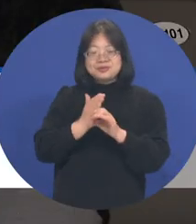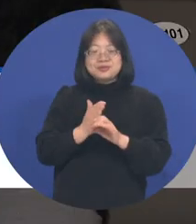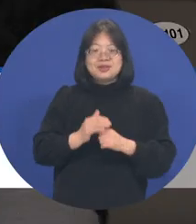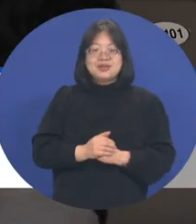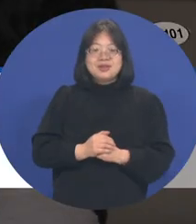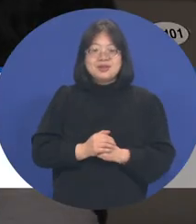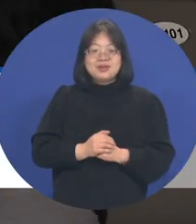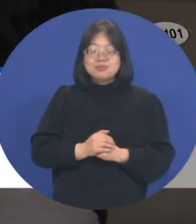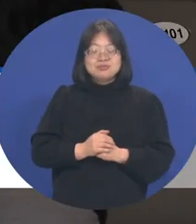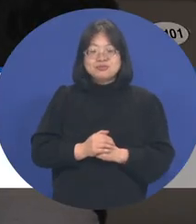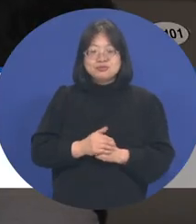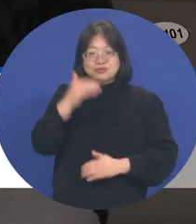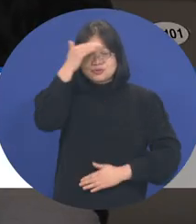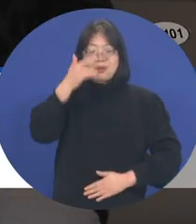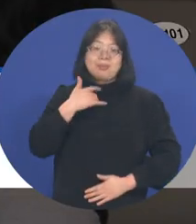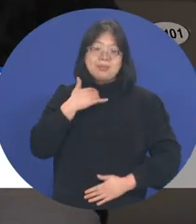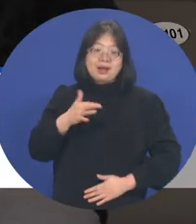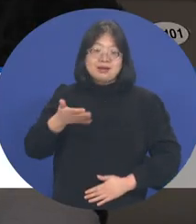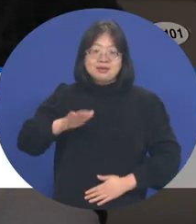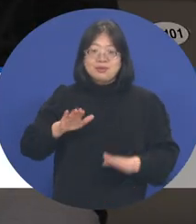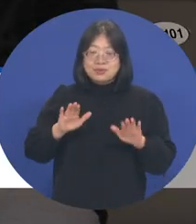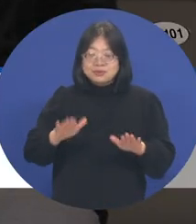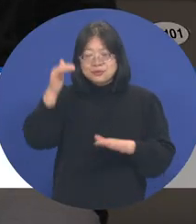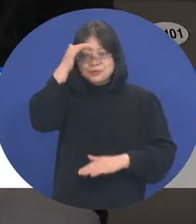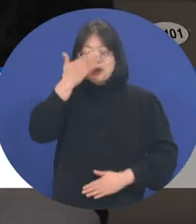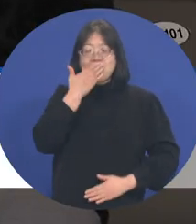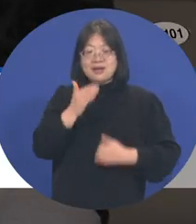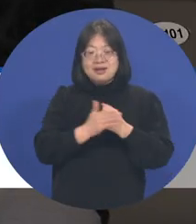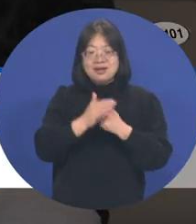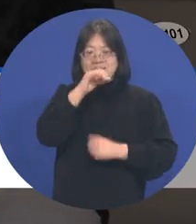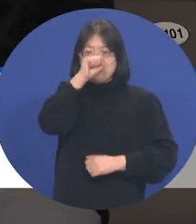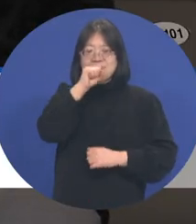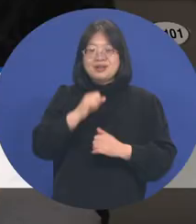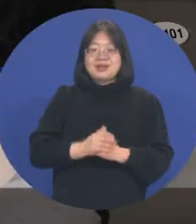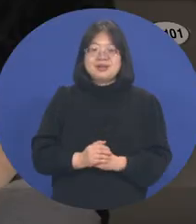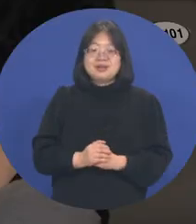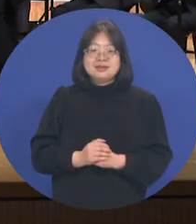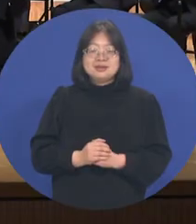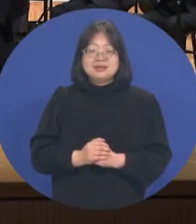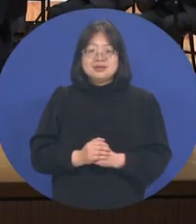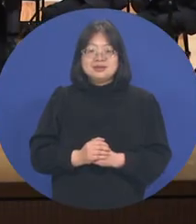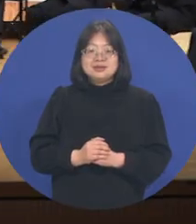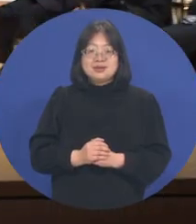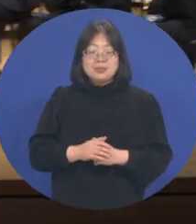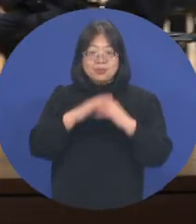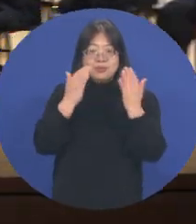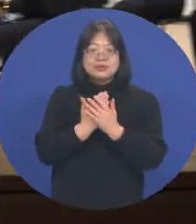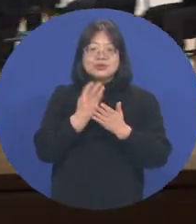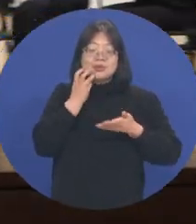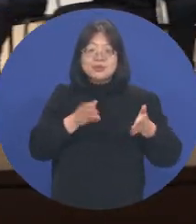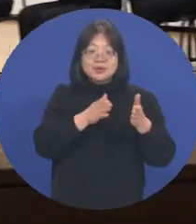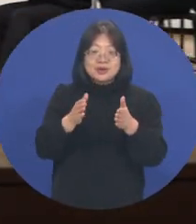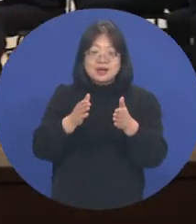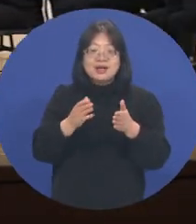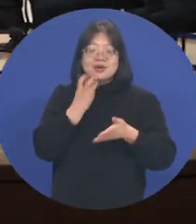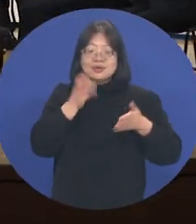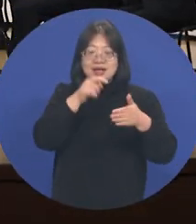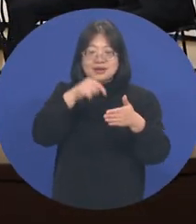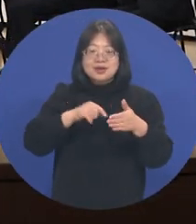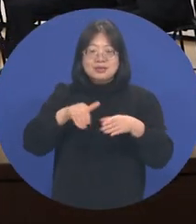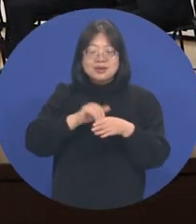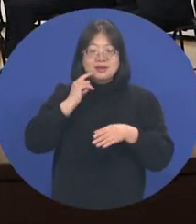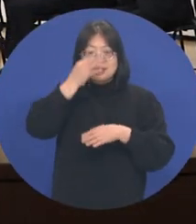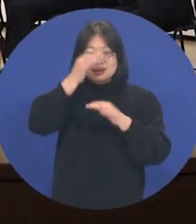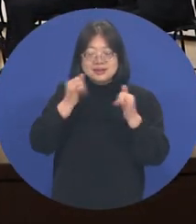되었어요 본적이 별로 없는데 오늘 보게 되어서 좋은 거 같아요이는 모두 경기도가 돈의